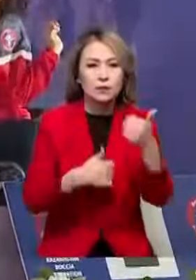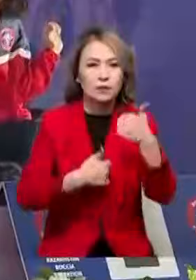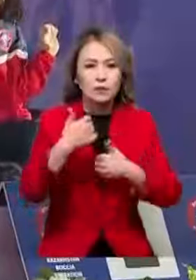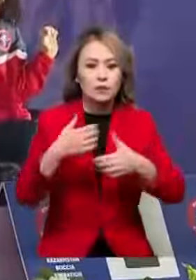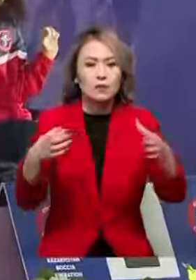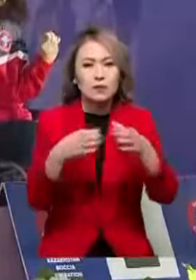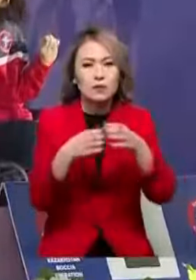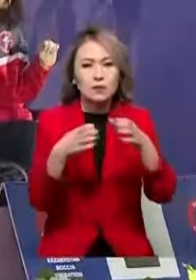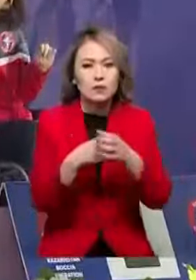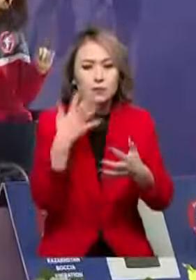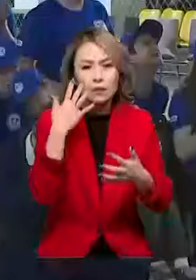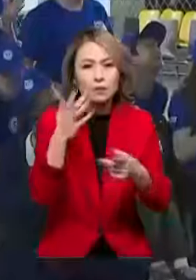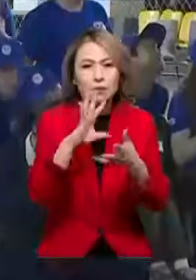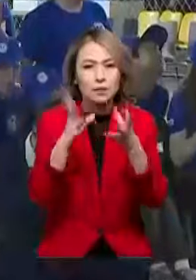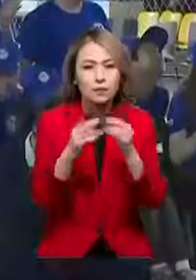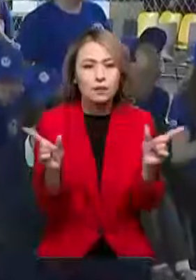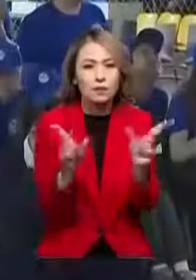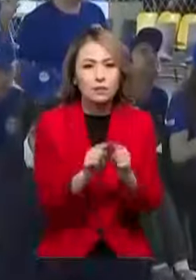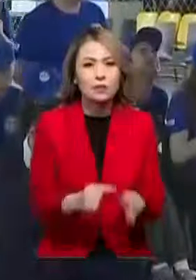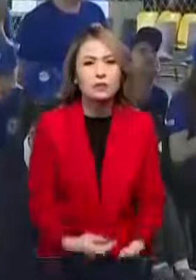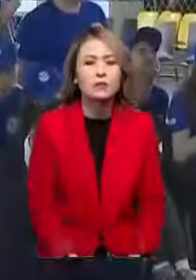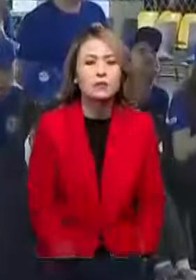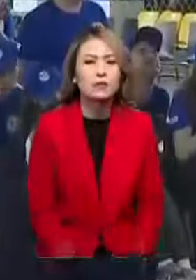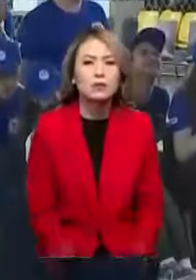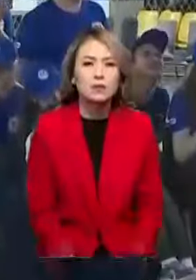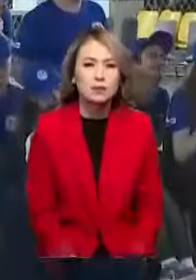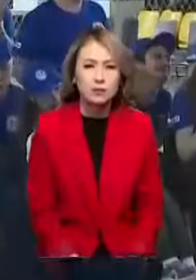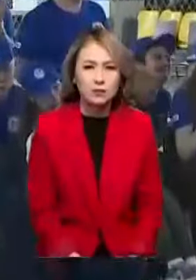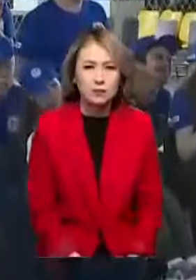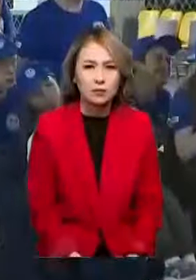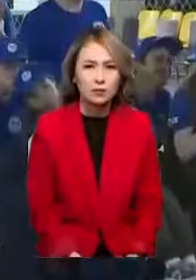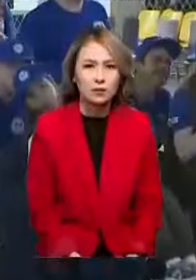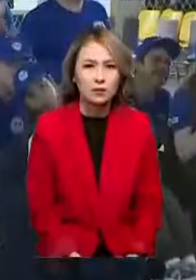командалық және жұптық сында бақ сынады. Нұрсұлтан Мұхамеджан, Нұрғали Мамырбаев, 24 KZ.